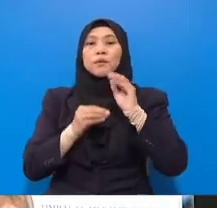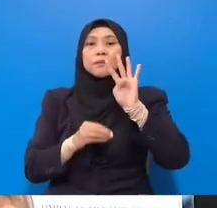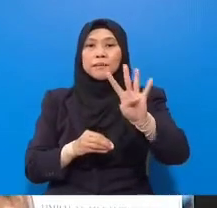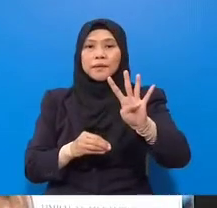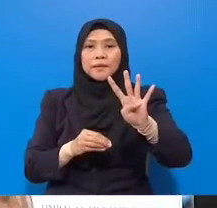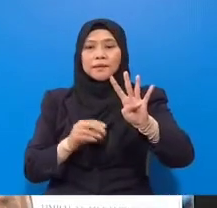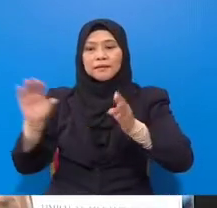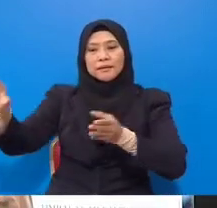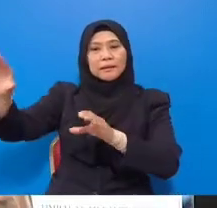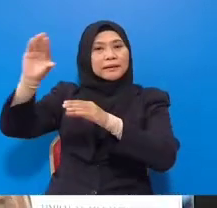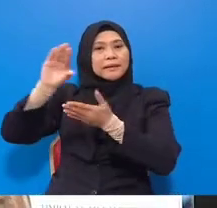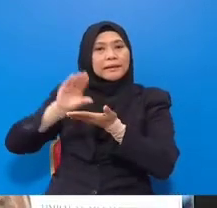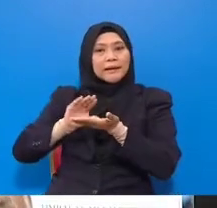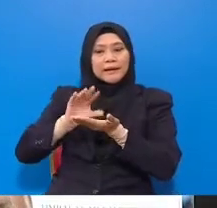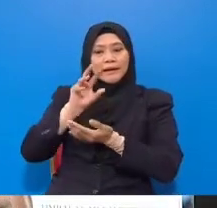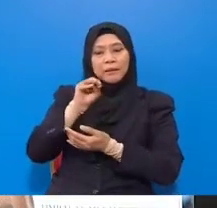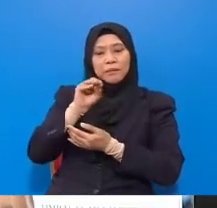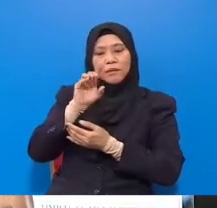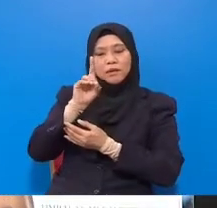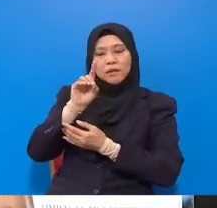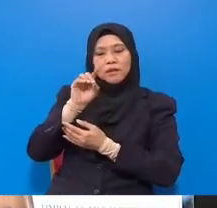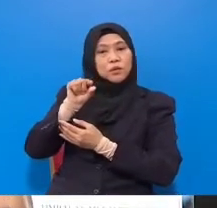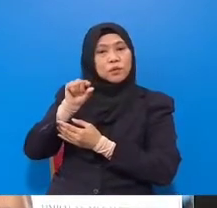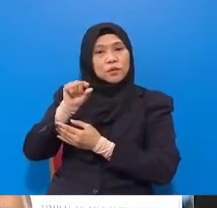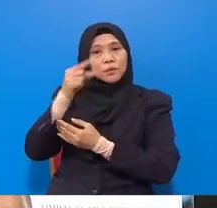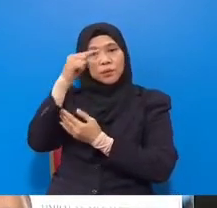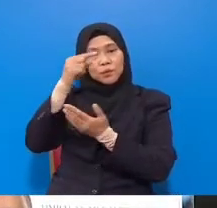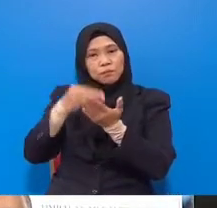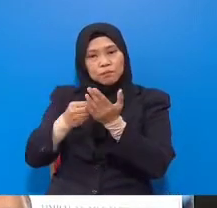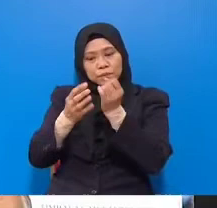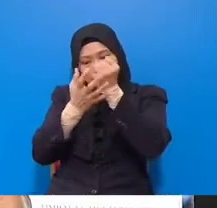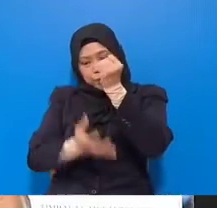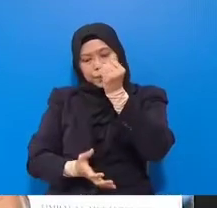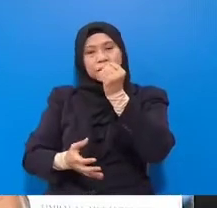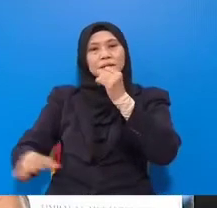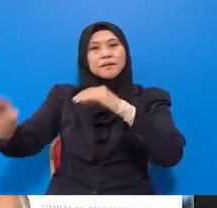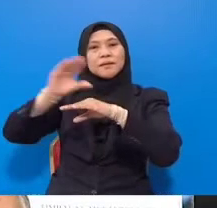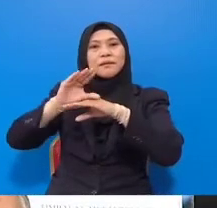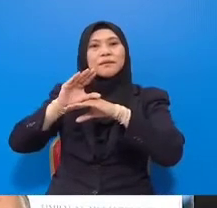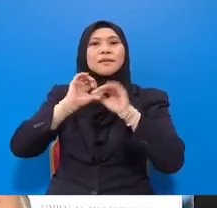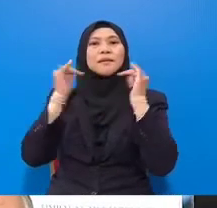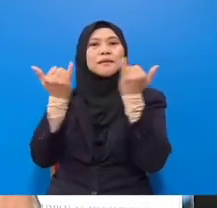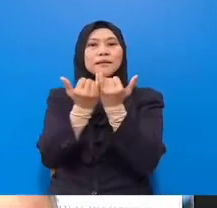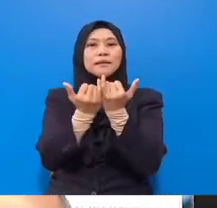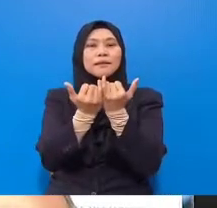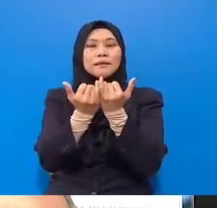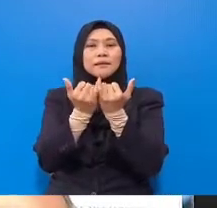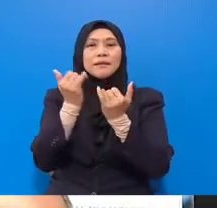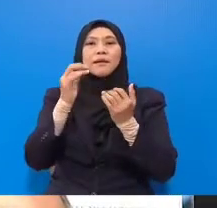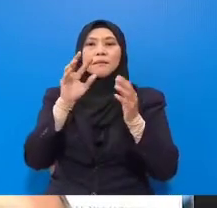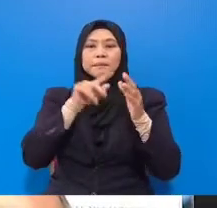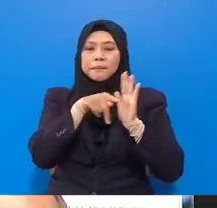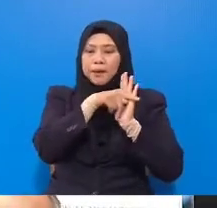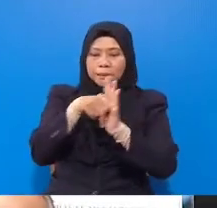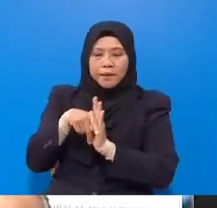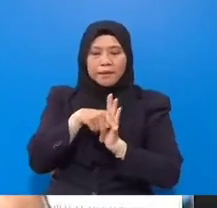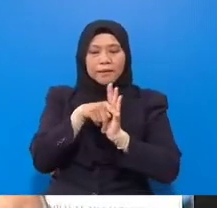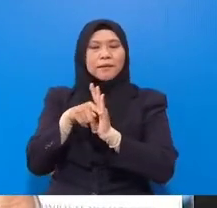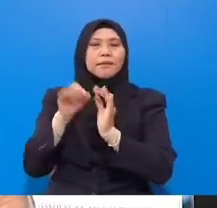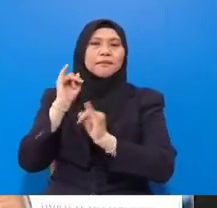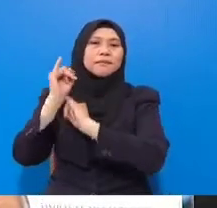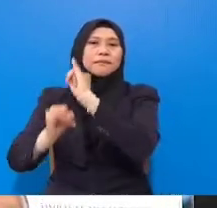pembangunan pasaran seringkasnya mdg yang menampung kos pernyataan Serikat tempatan di dalam pameran perdagangan